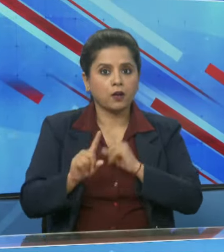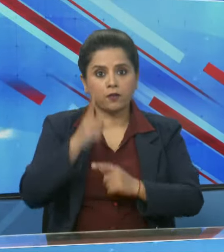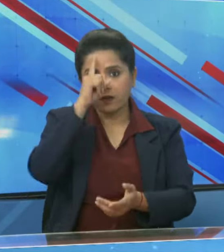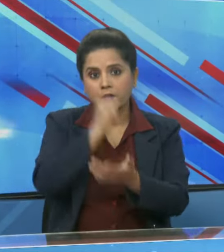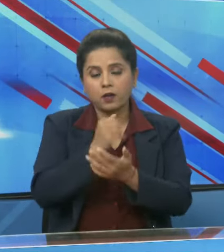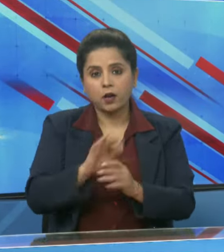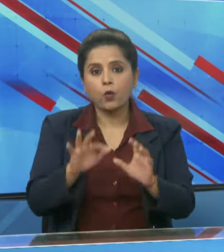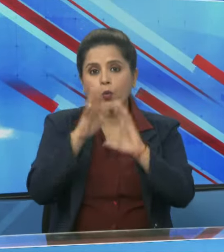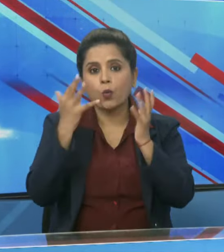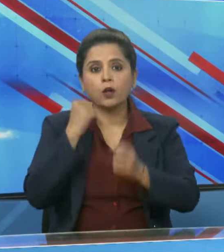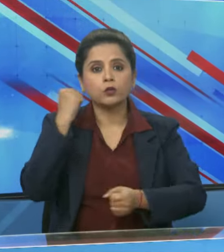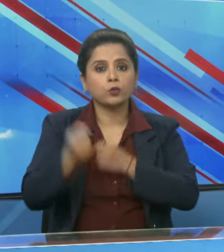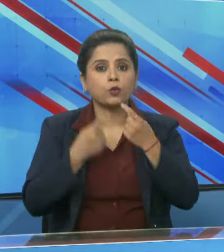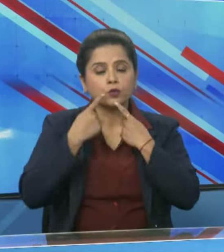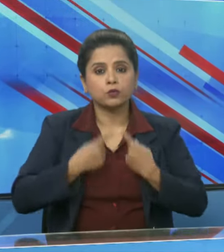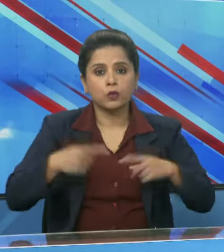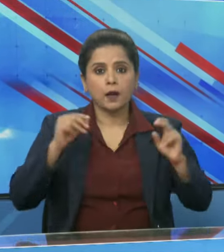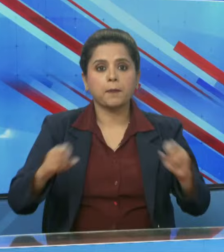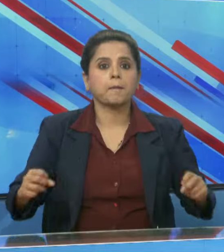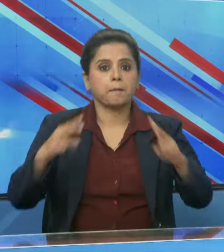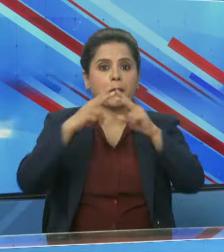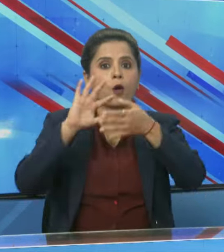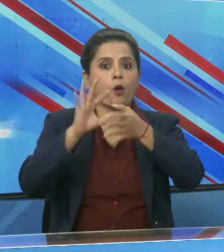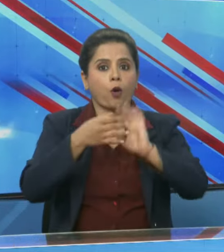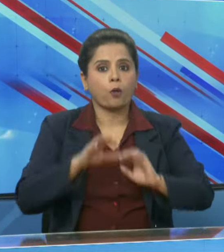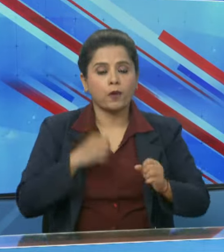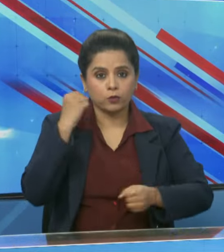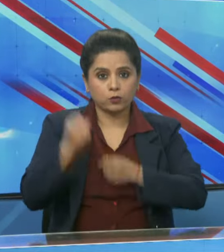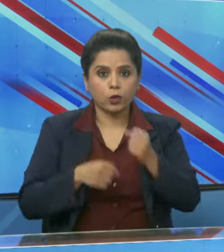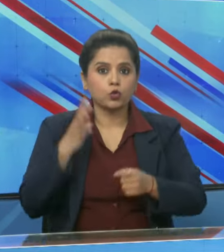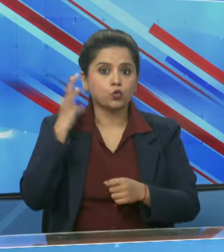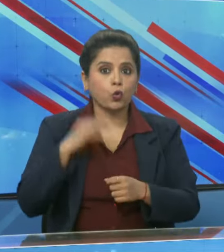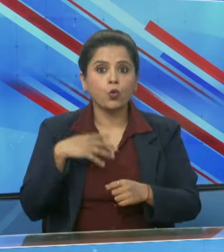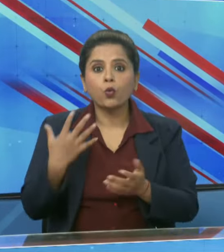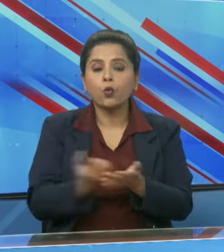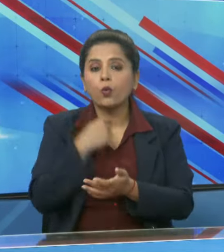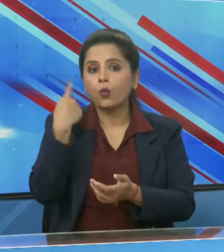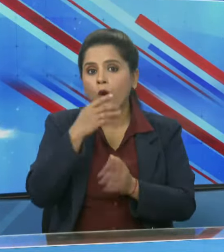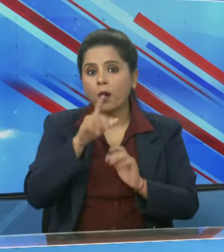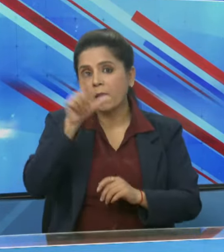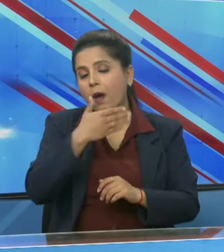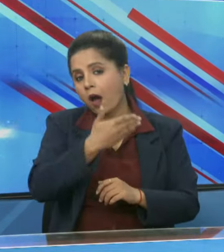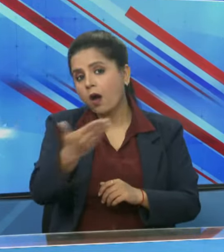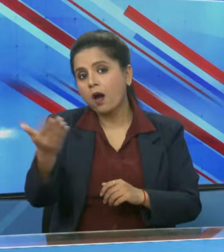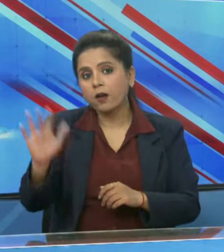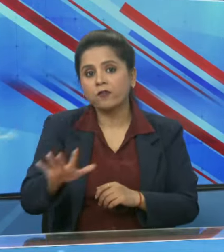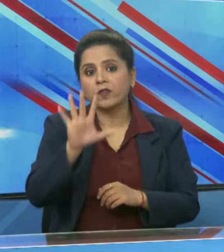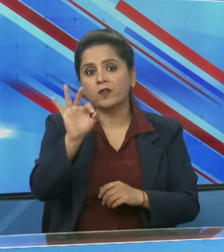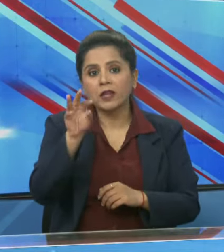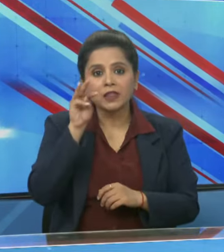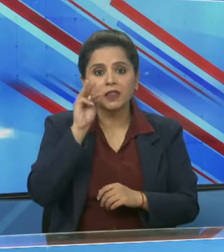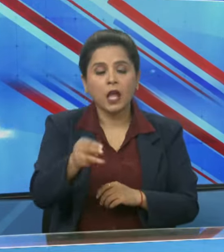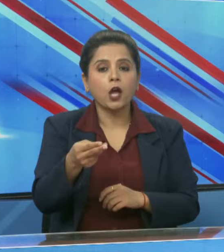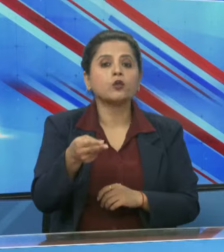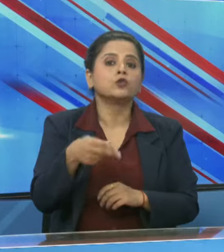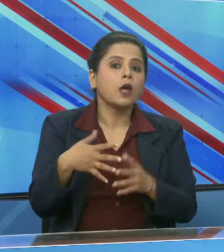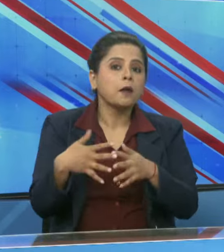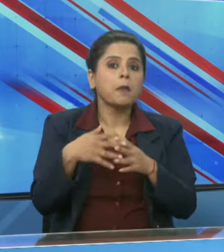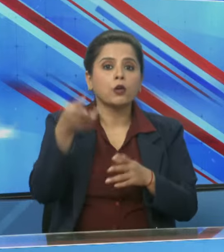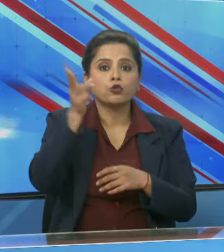वर्ल्ड एथलेटिक्स ने घोषणा की कि पेरिस ओलंपिक में एथलेटिक्स में स्वर्ण पदक जीतने वाले हर एथलीट को $50,000